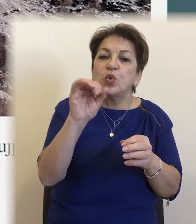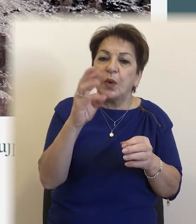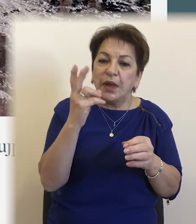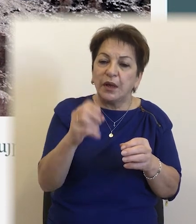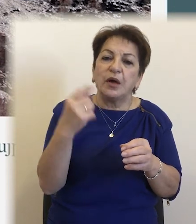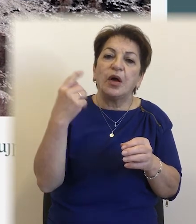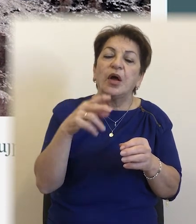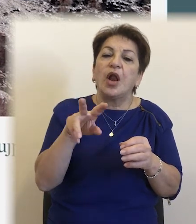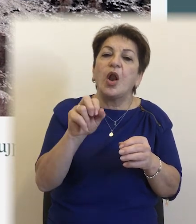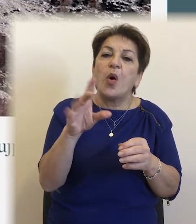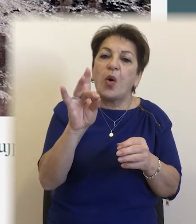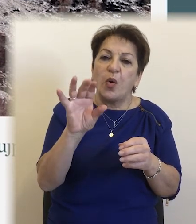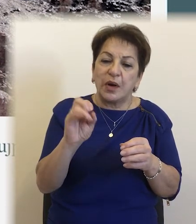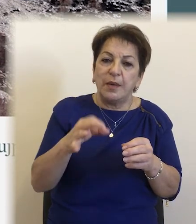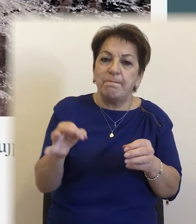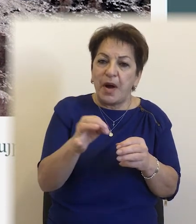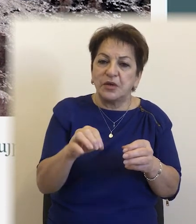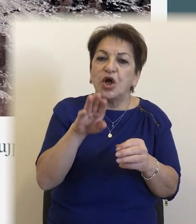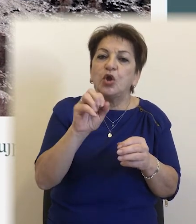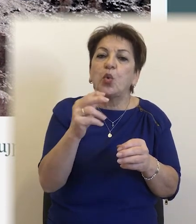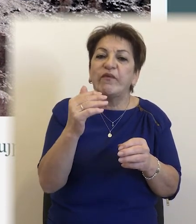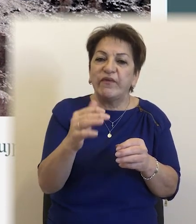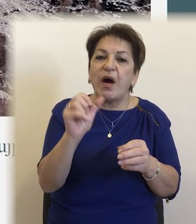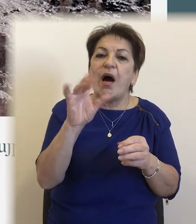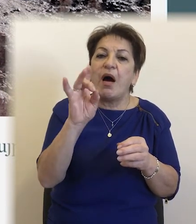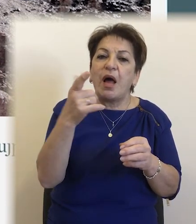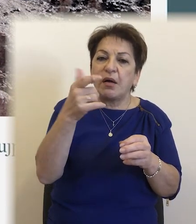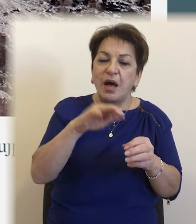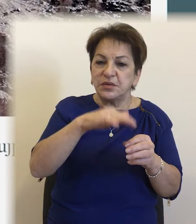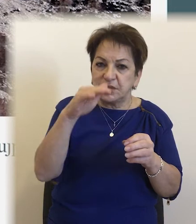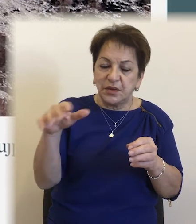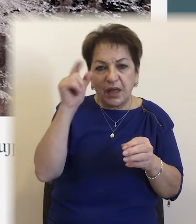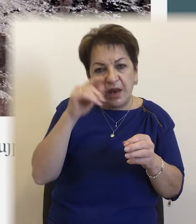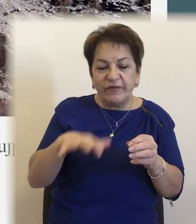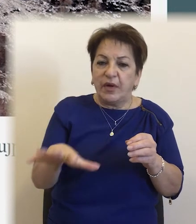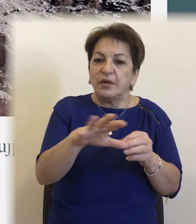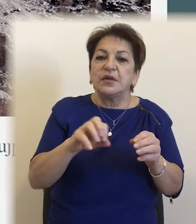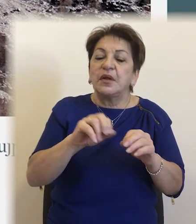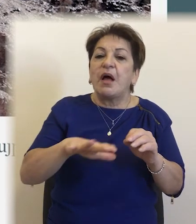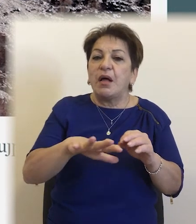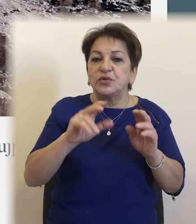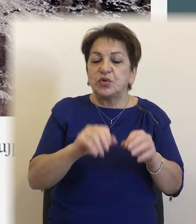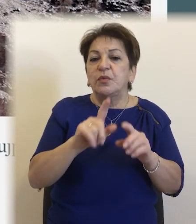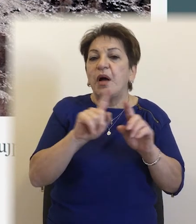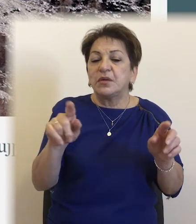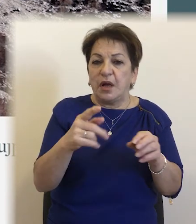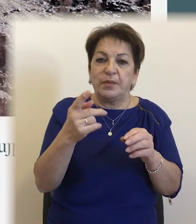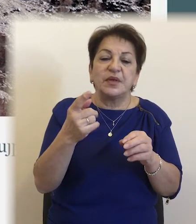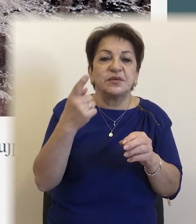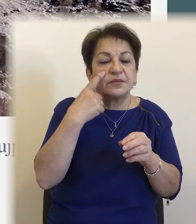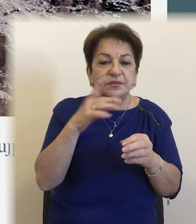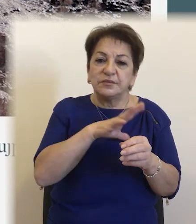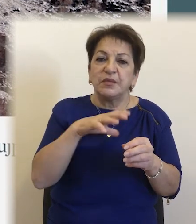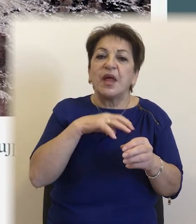սյունիքի և լորում արզերում, տուվը առագացի լանջերին, շիրակում, Մերց երևանյան շրջանում։ Հատկապես